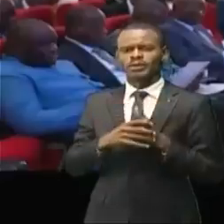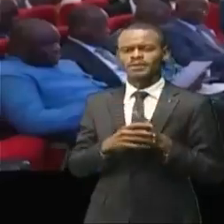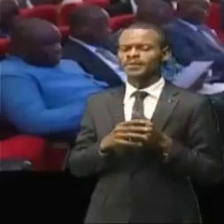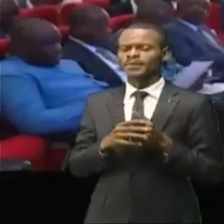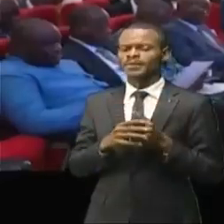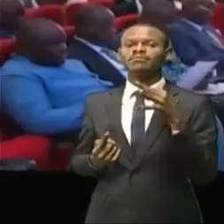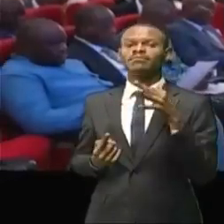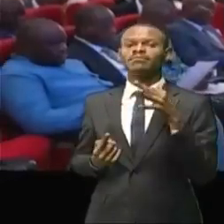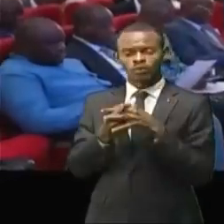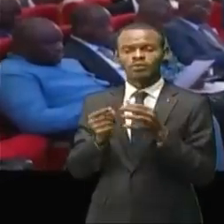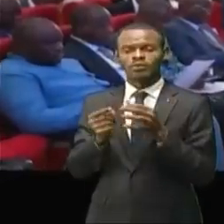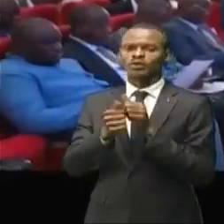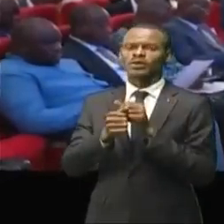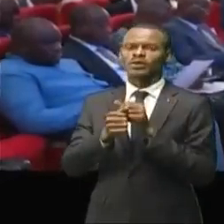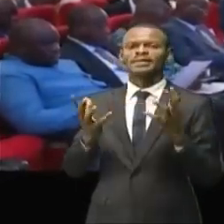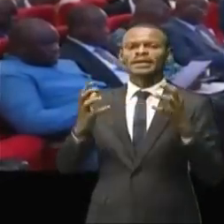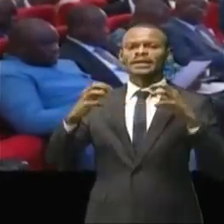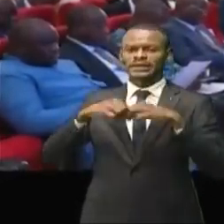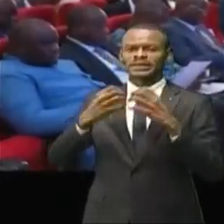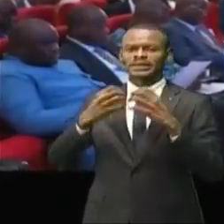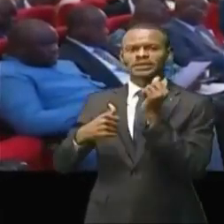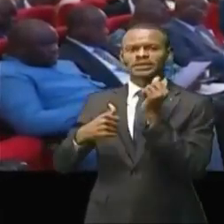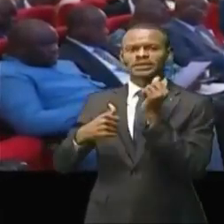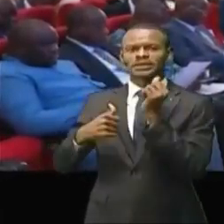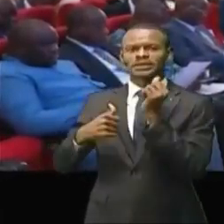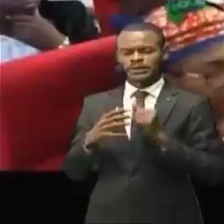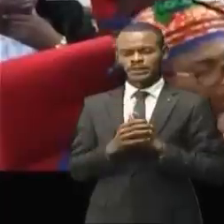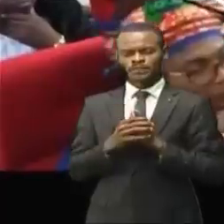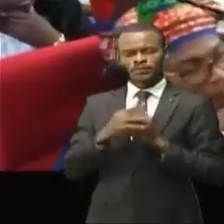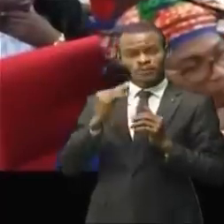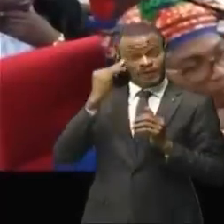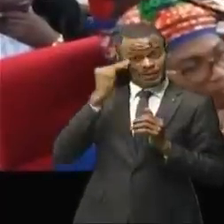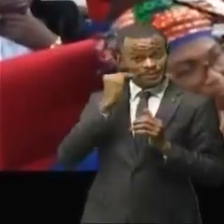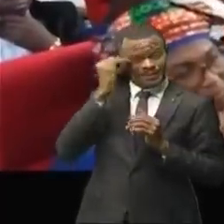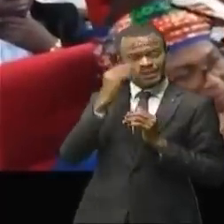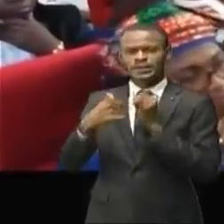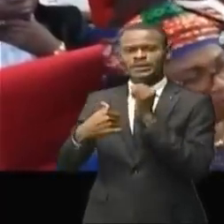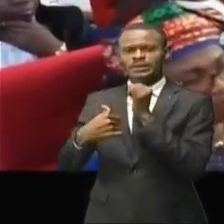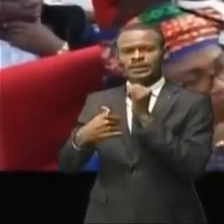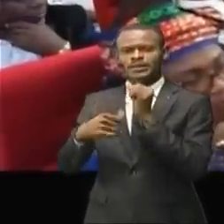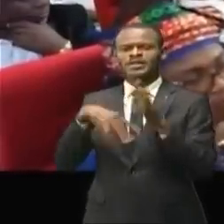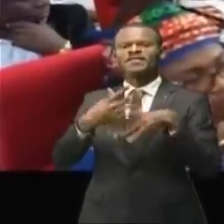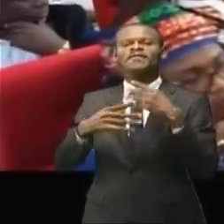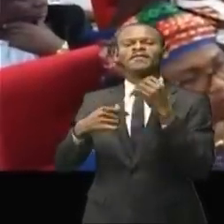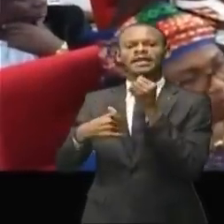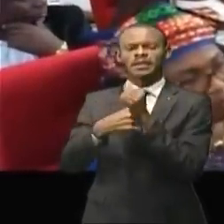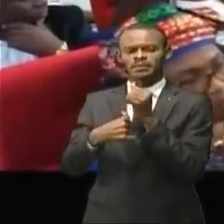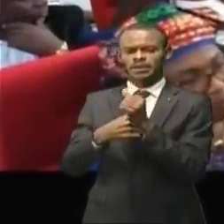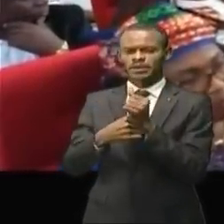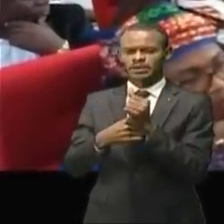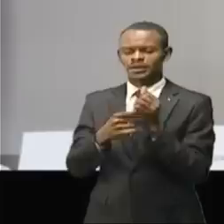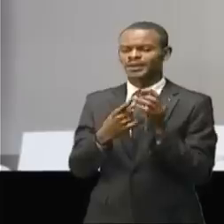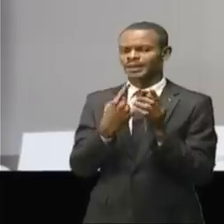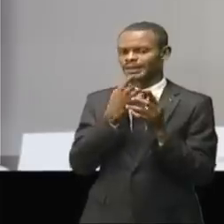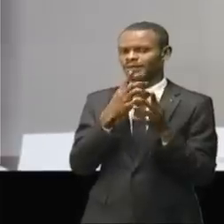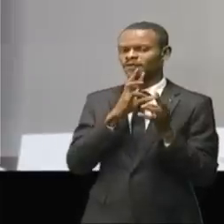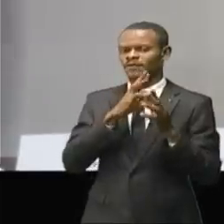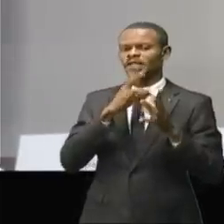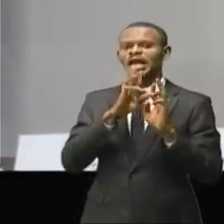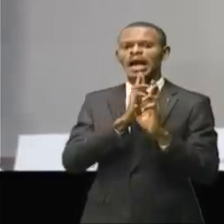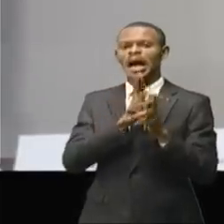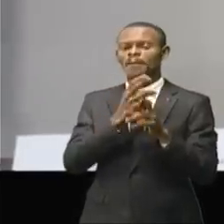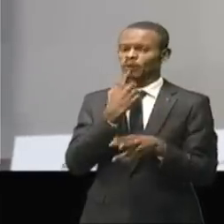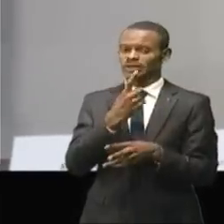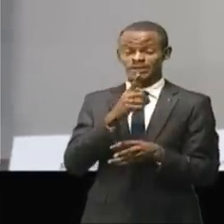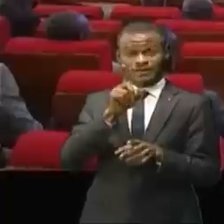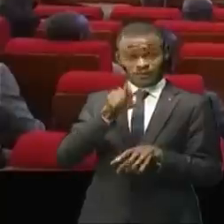pays si on le ministre les affaires humanitaires environ 26 millions de personnes ont besoin des humanitaires pour